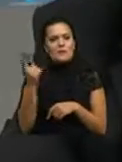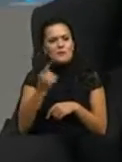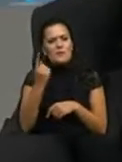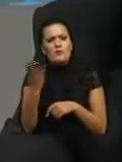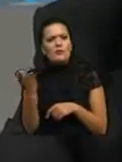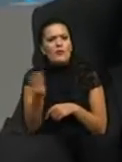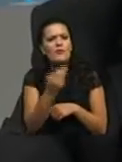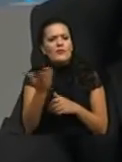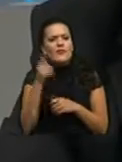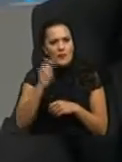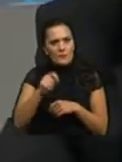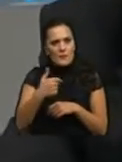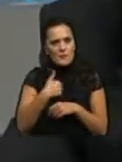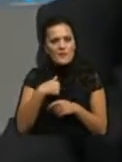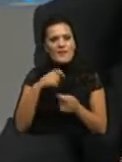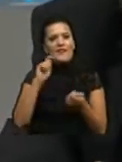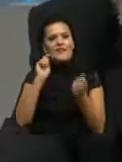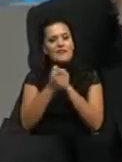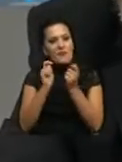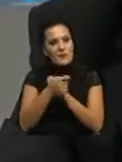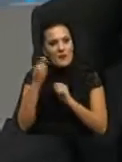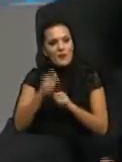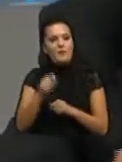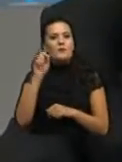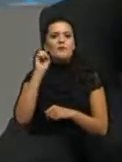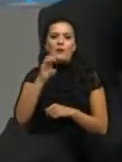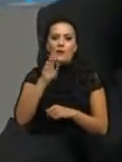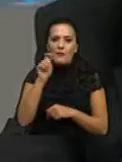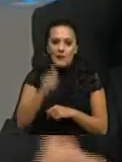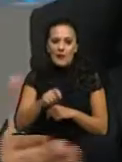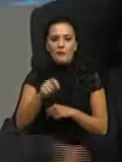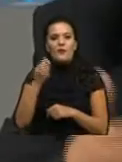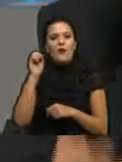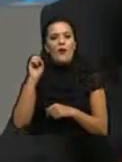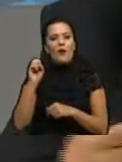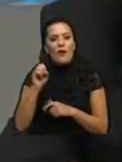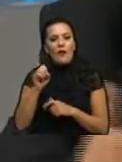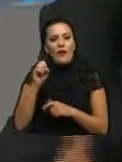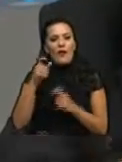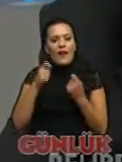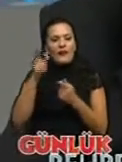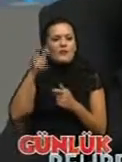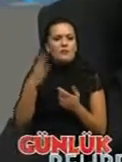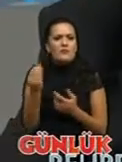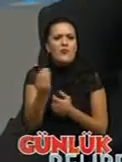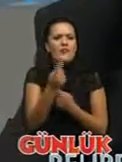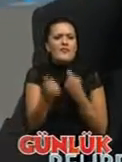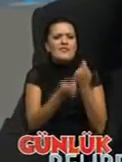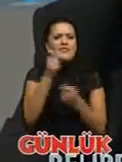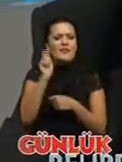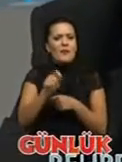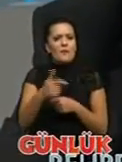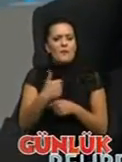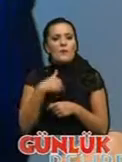bir sürü şey yaptım. Çevirmenlik yaptım, öğretmenlik yaptım, hocalık yaptım. Tım oğlu tım. Bir sürü şey yaptım. Tım